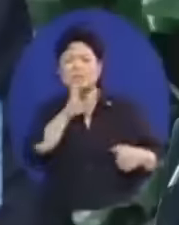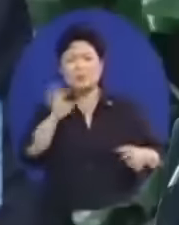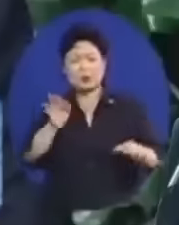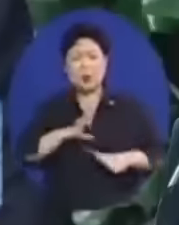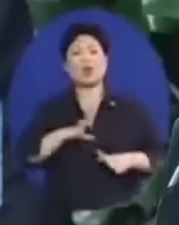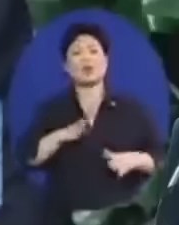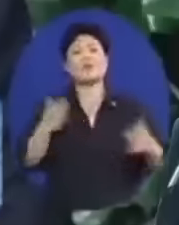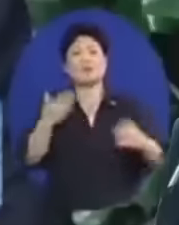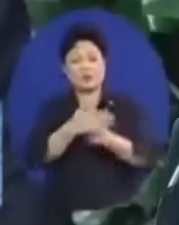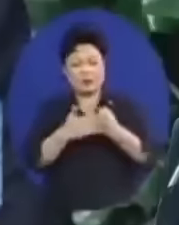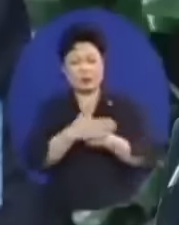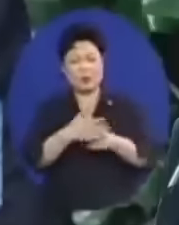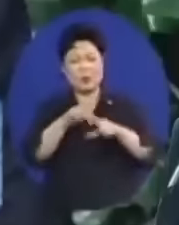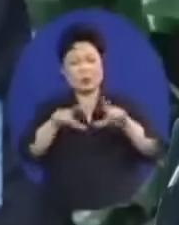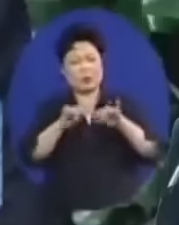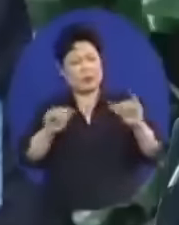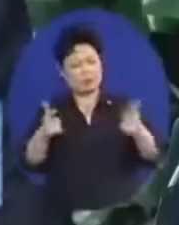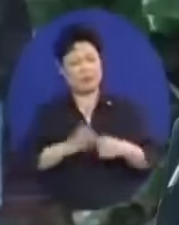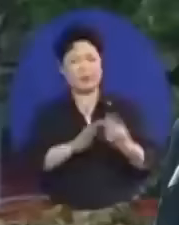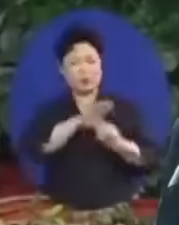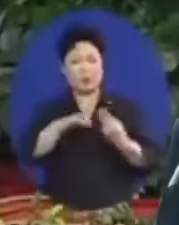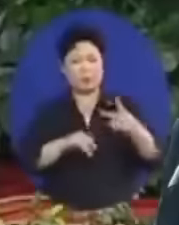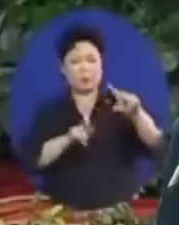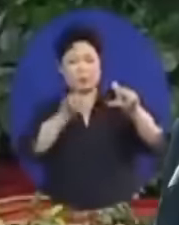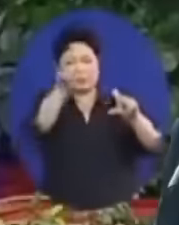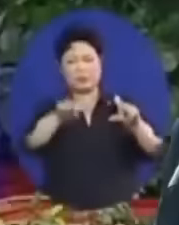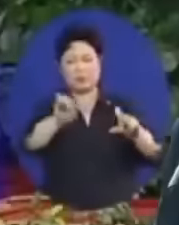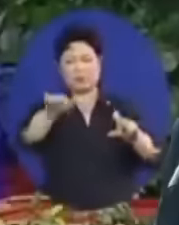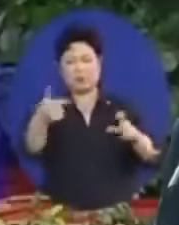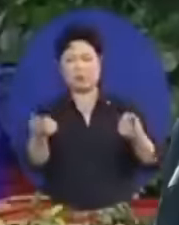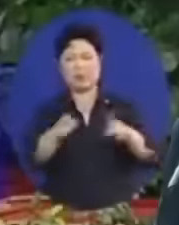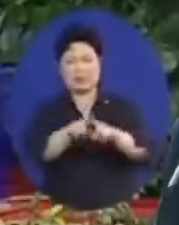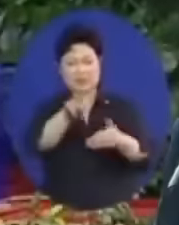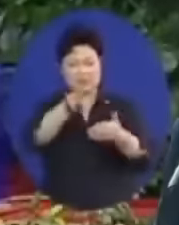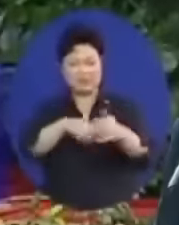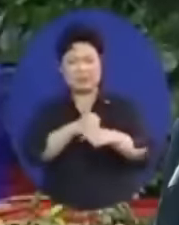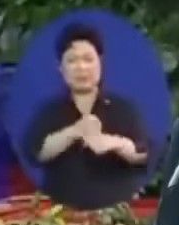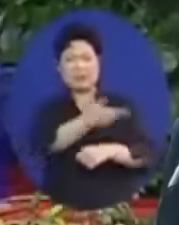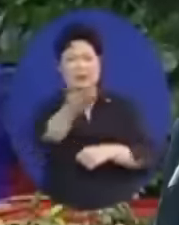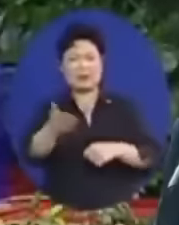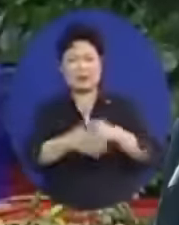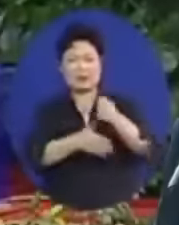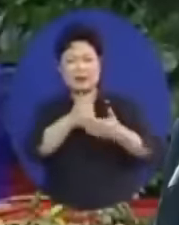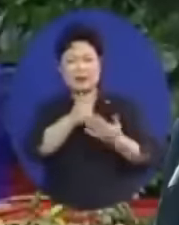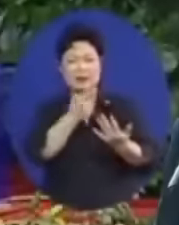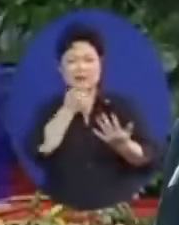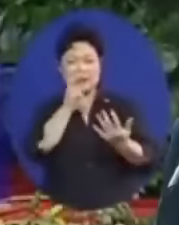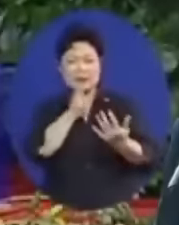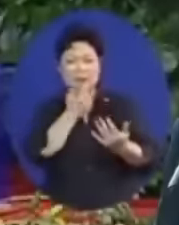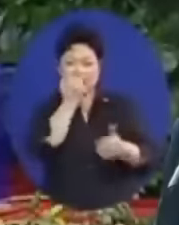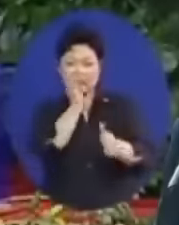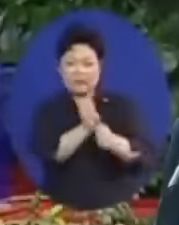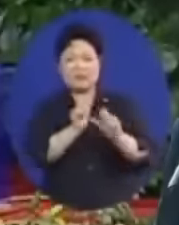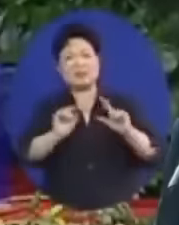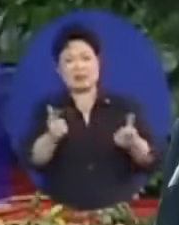보통 사람들이 아니잖아요. 요한복음 15장 16절 우리 다 같이 한번 읽어보십시다. 너희가 나를 택한 것이 아니요 내가